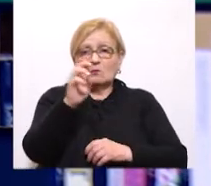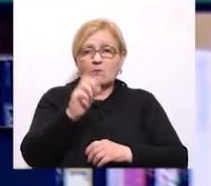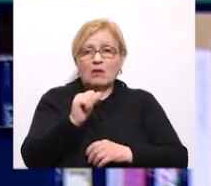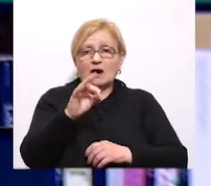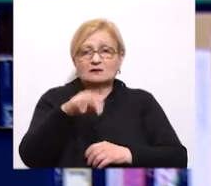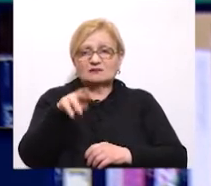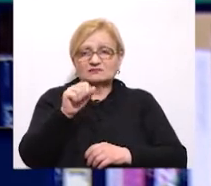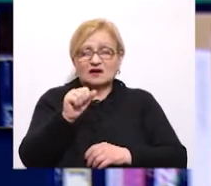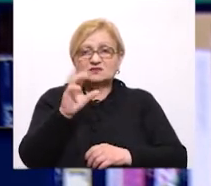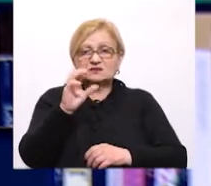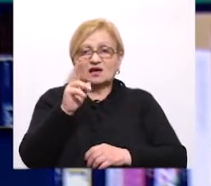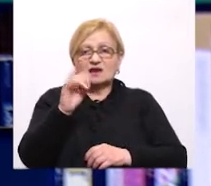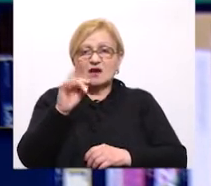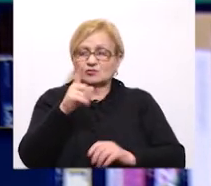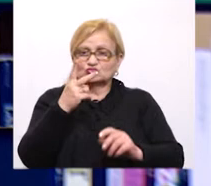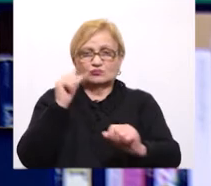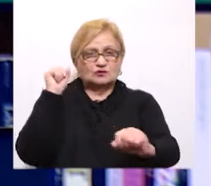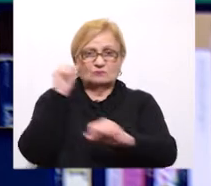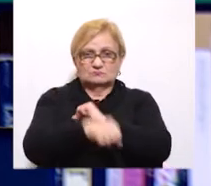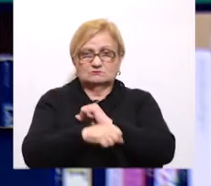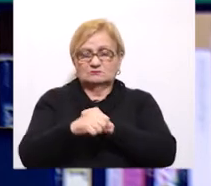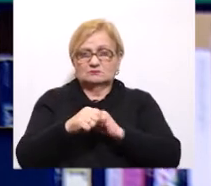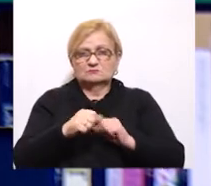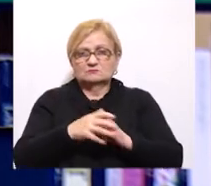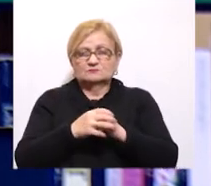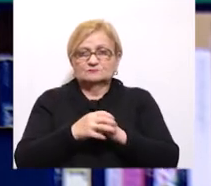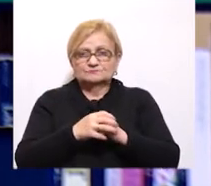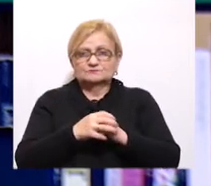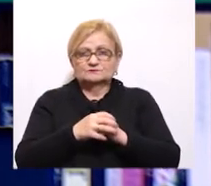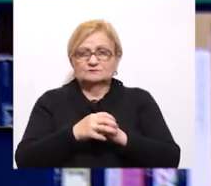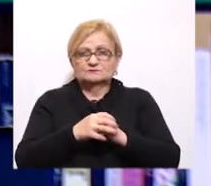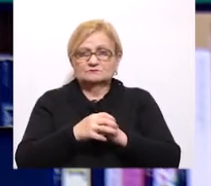კლიაროსის ძლიერ ლაშქარს ღირსეული მეტოქეობა გაუწიოს.